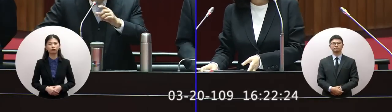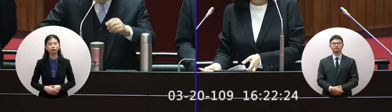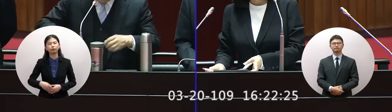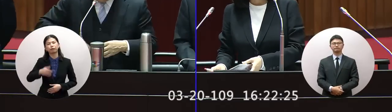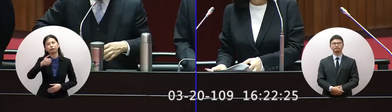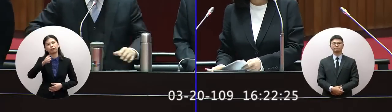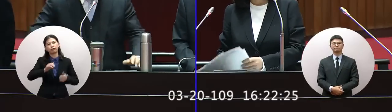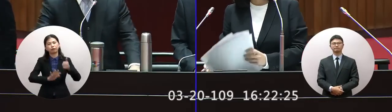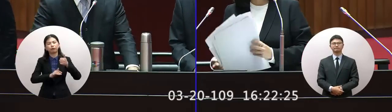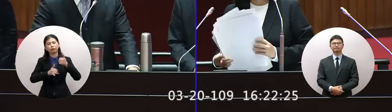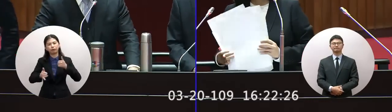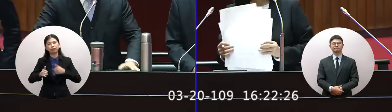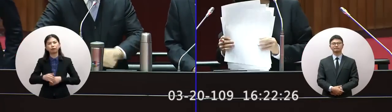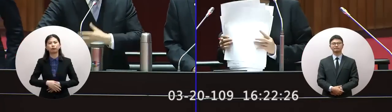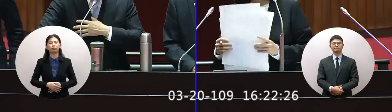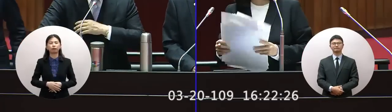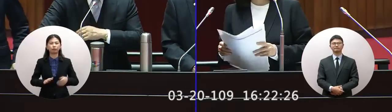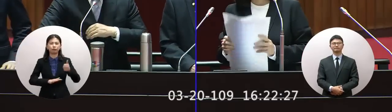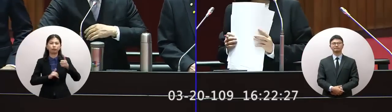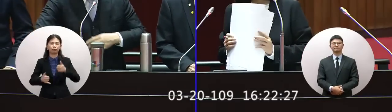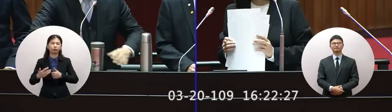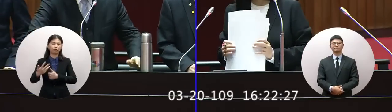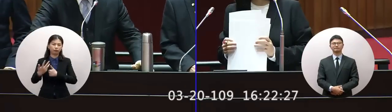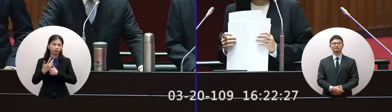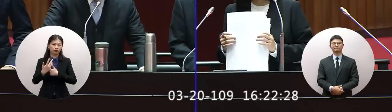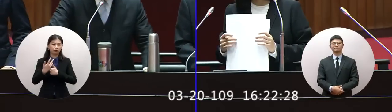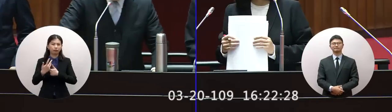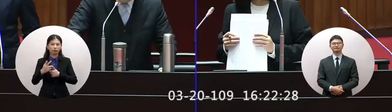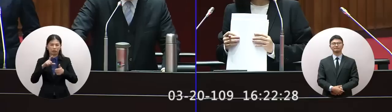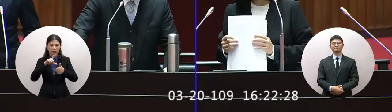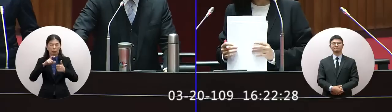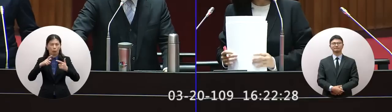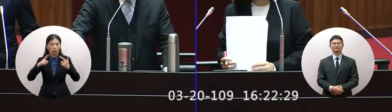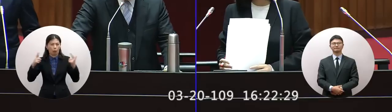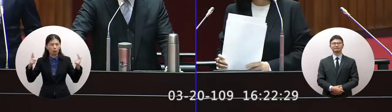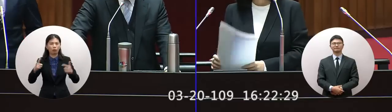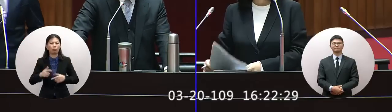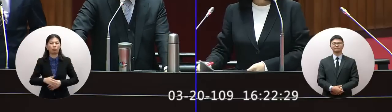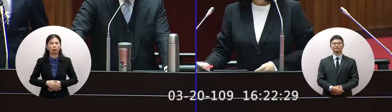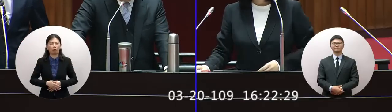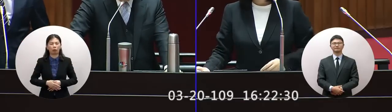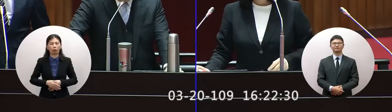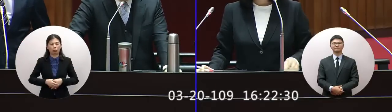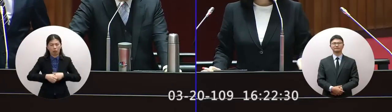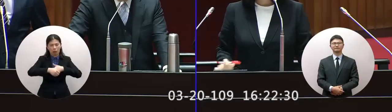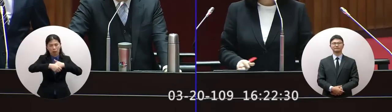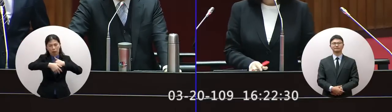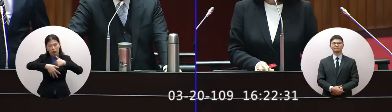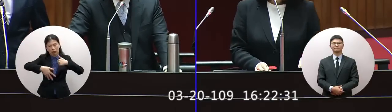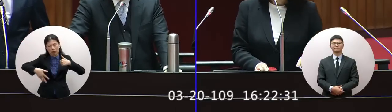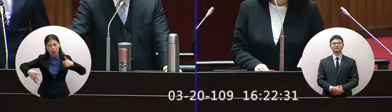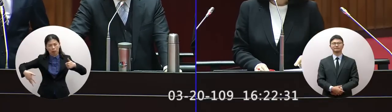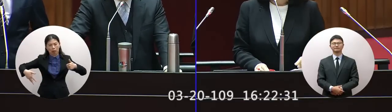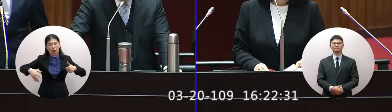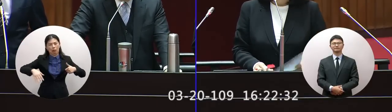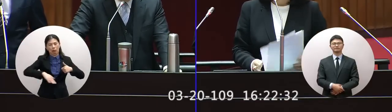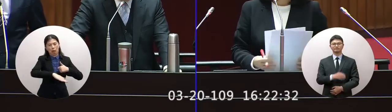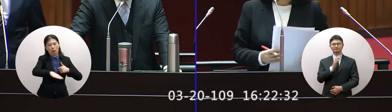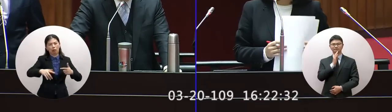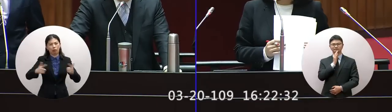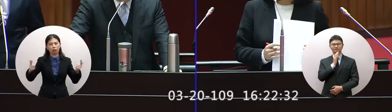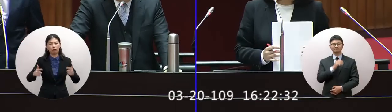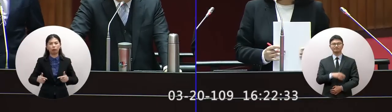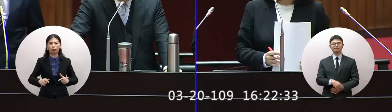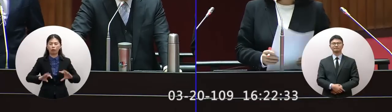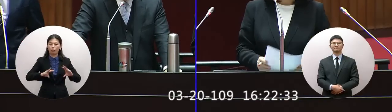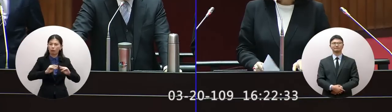好，谢谢委员。委员这质询题目非常的大，涉及层面又高又广。 是。 这个从